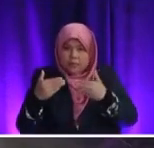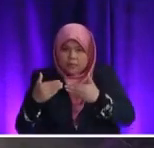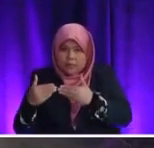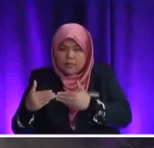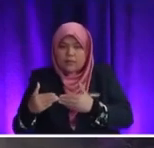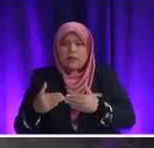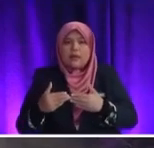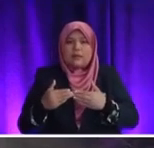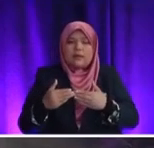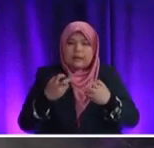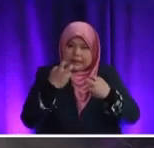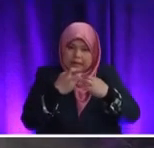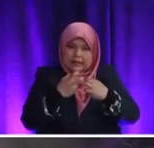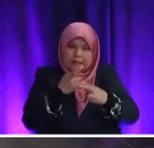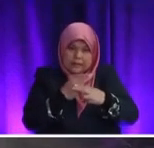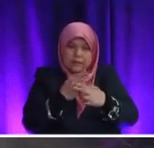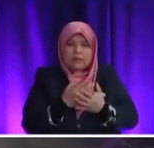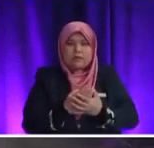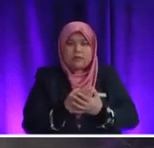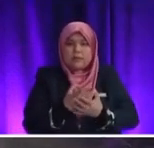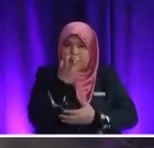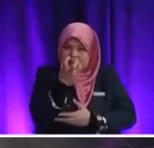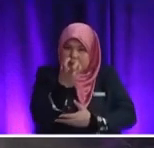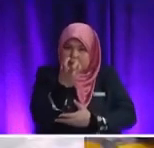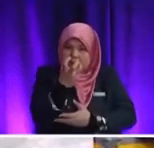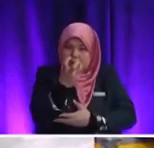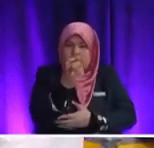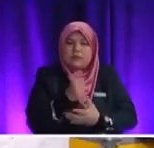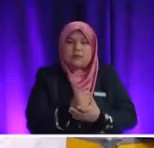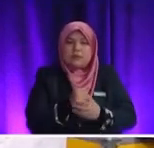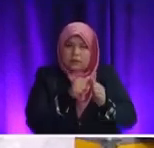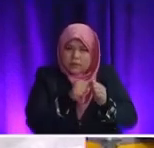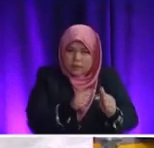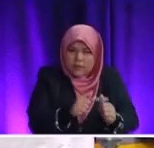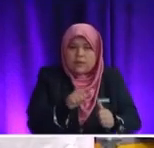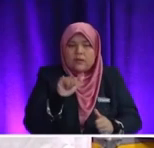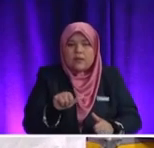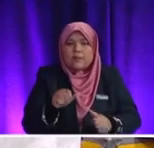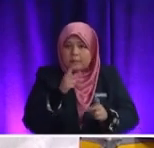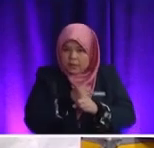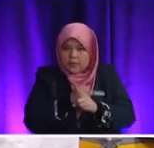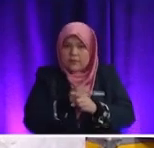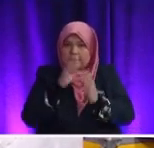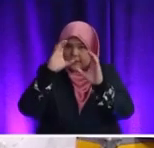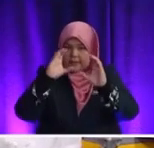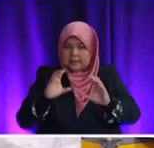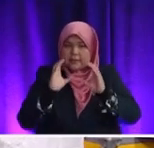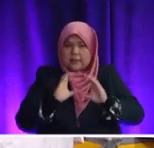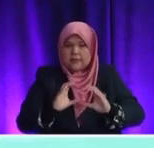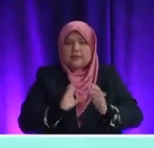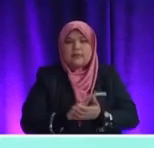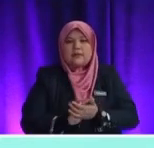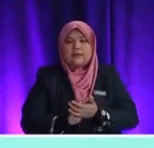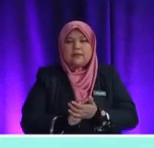ye soya dan rangkaian pekerjaan sekitar ikut turutan yang telah ditetapkan yaitu kita